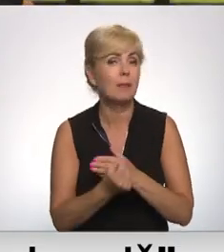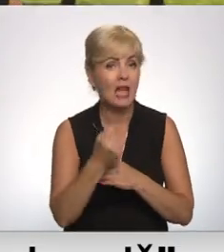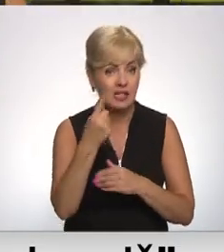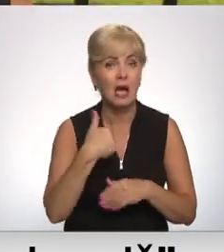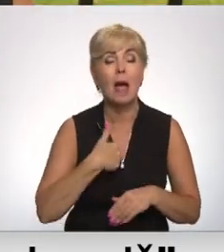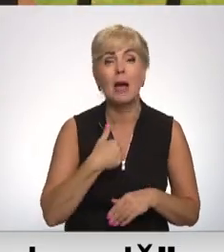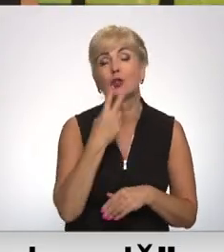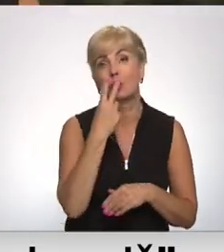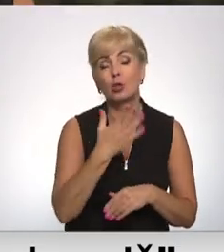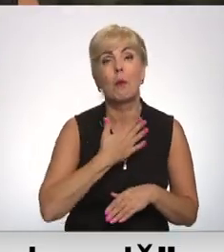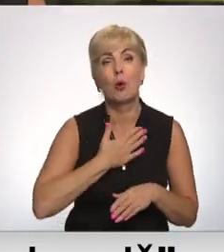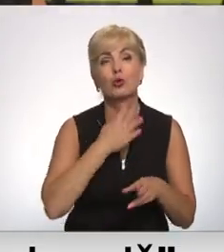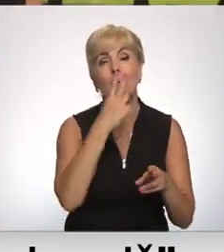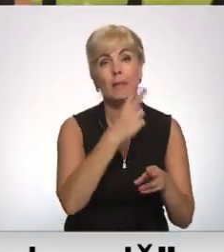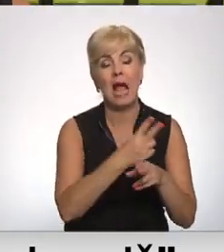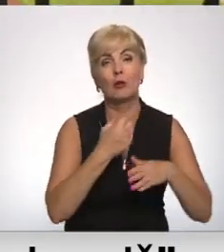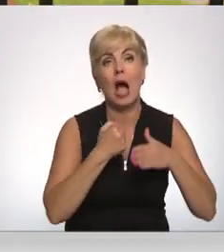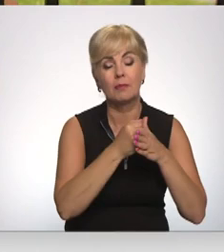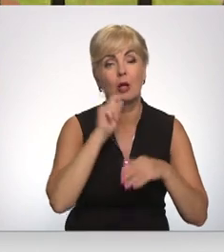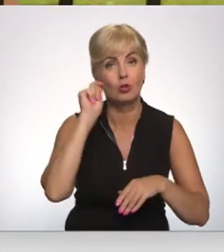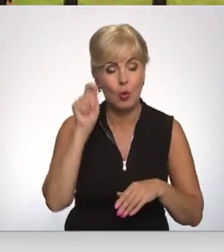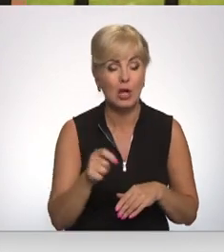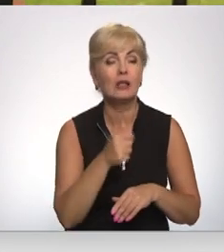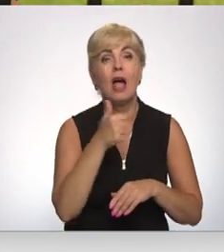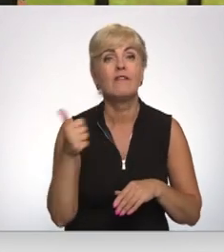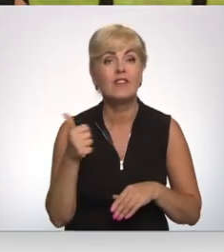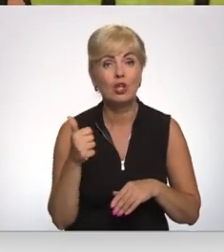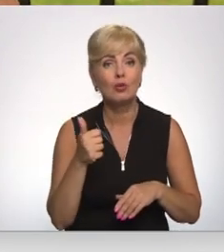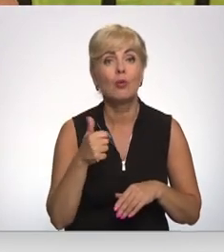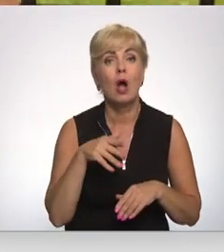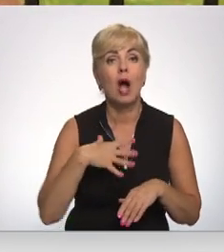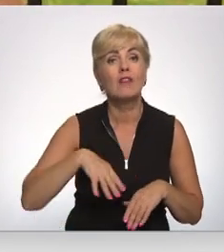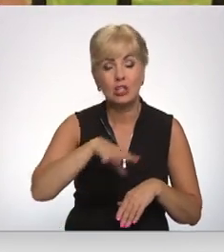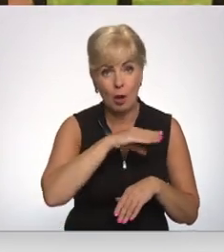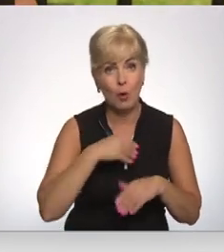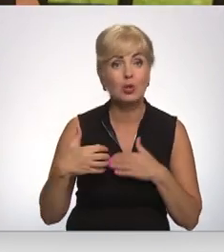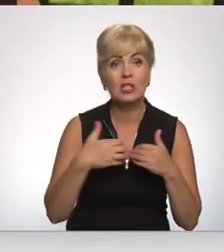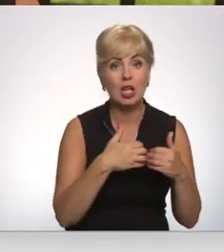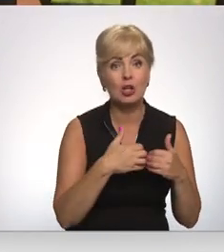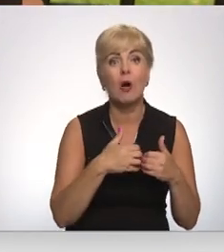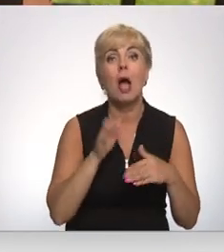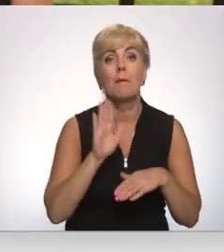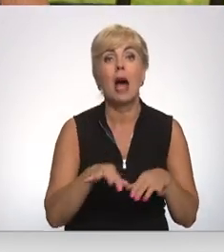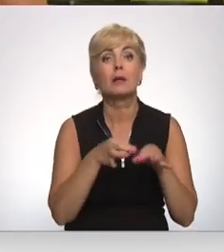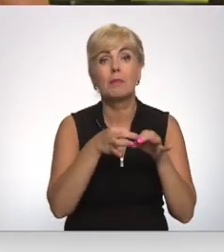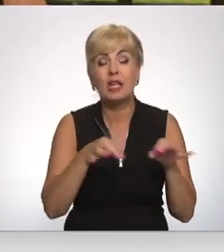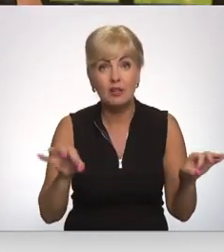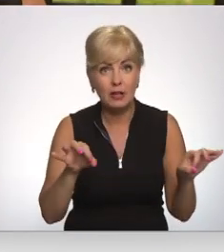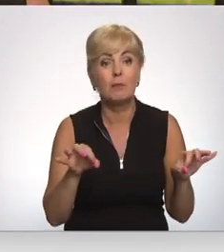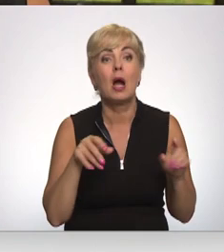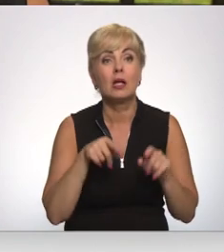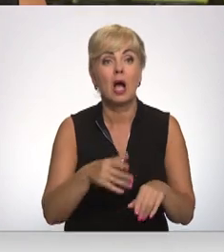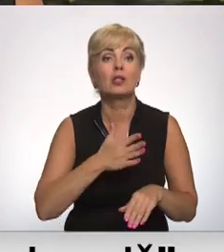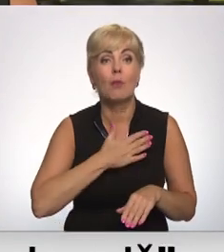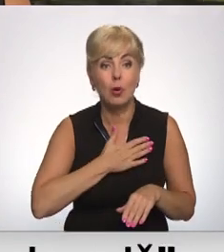mēs uzskatām, ka tas ir mūsu pienākums atbalstīt Ukraiņus bet patiesībā visu mūsu cīņā par brīvību. Tas ir